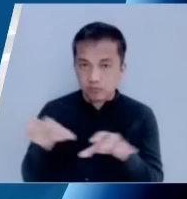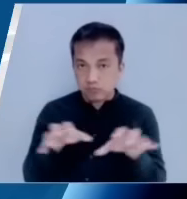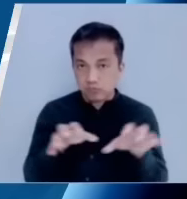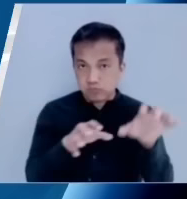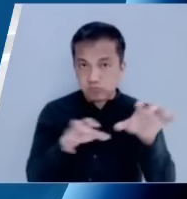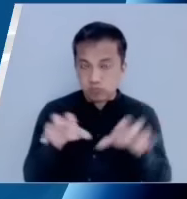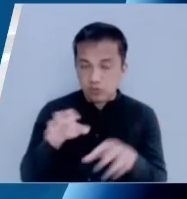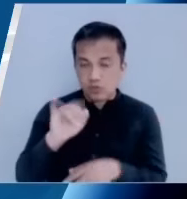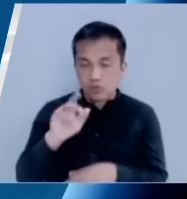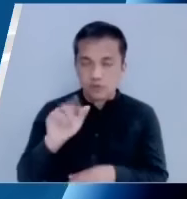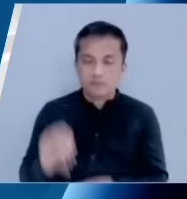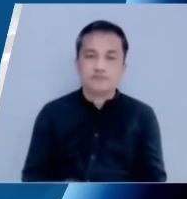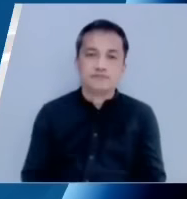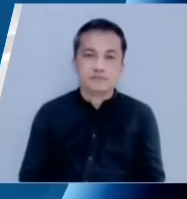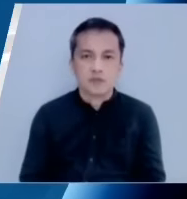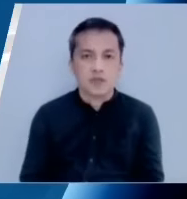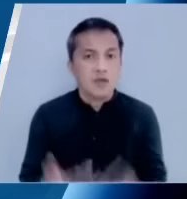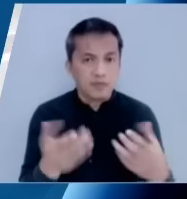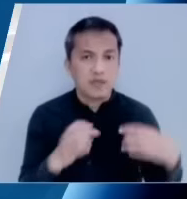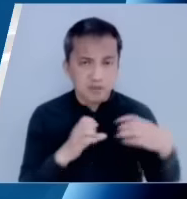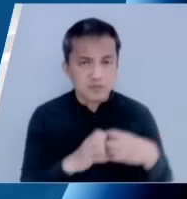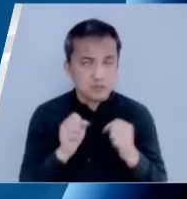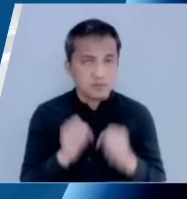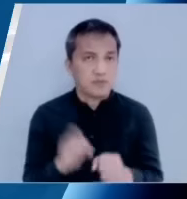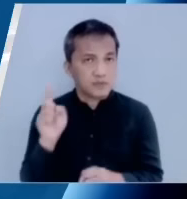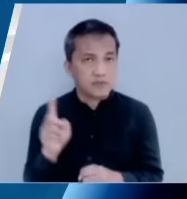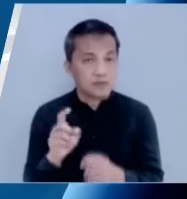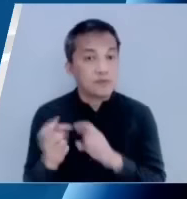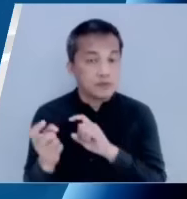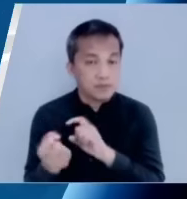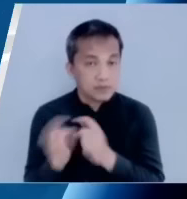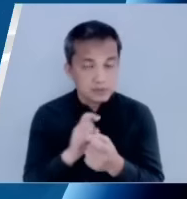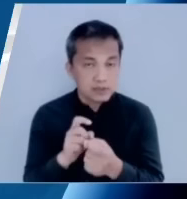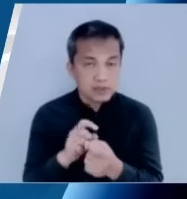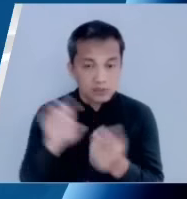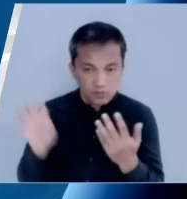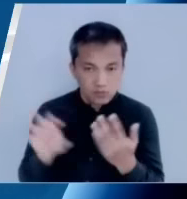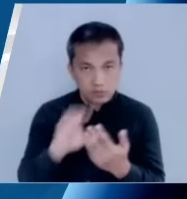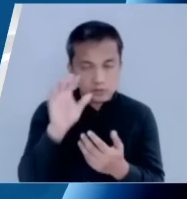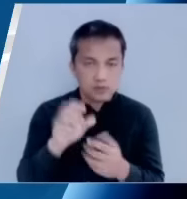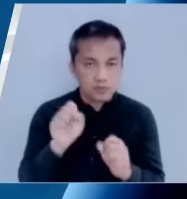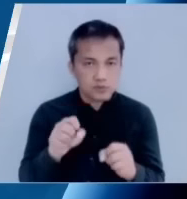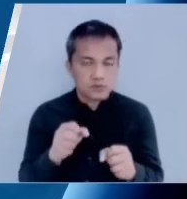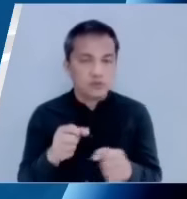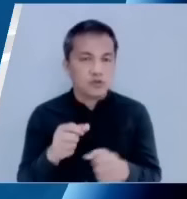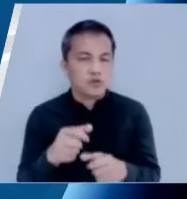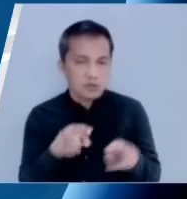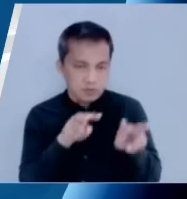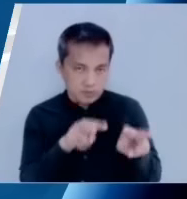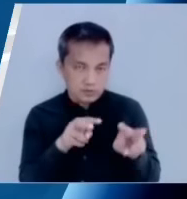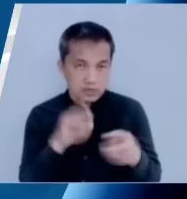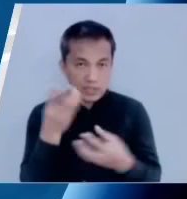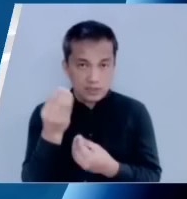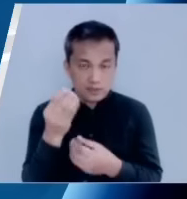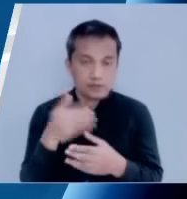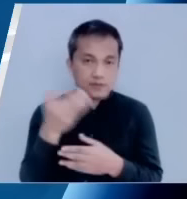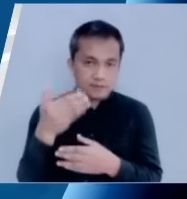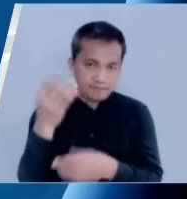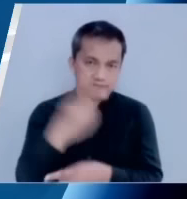hulyan. Pero mga kapuso, pwede pang magkaroon po ng pagbabago sa track nito kaya patuloy po umantabay sa updates sa mga susunod na